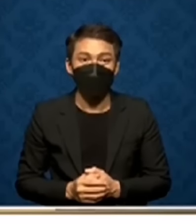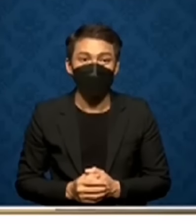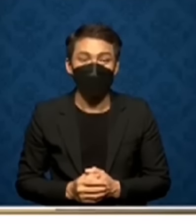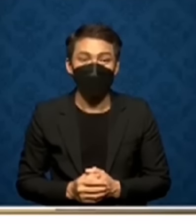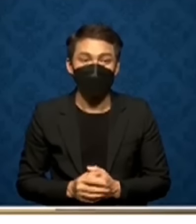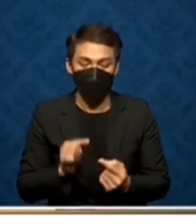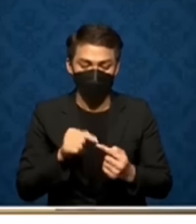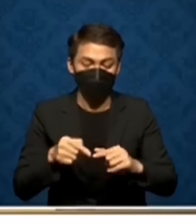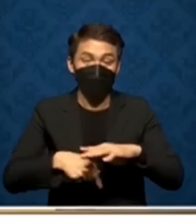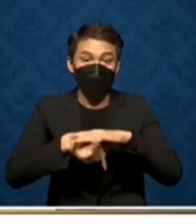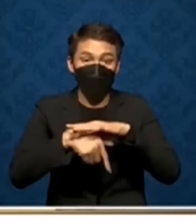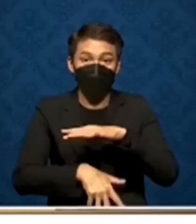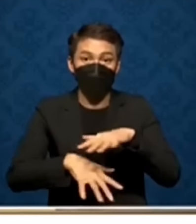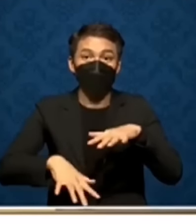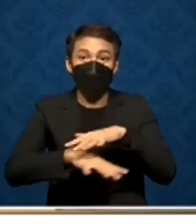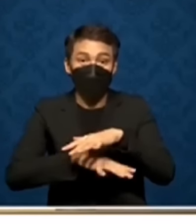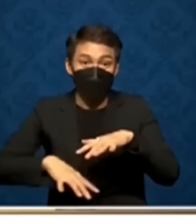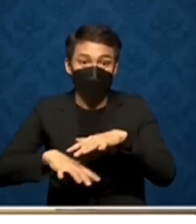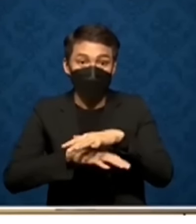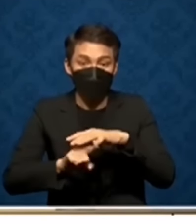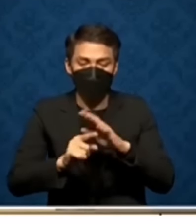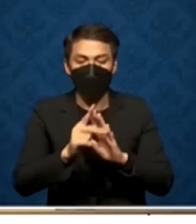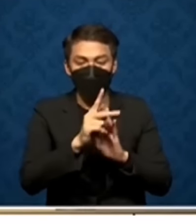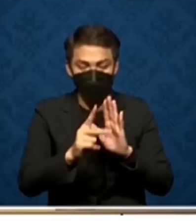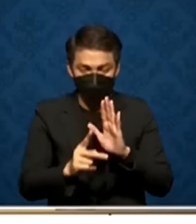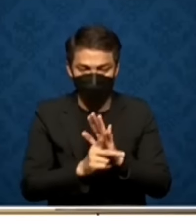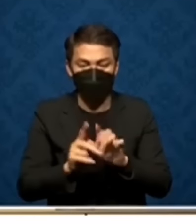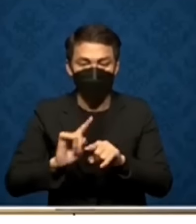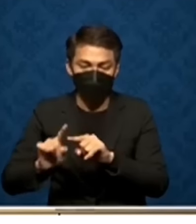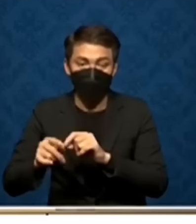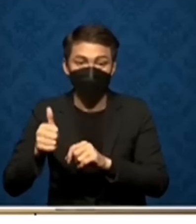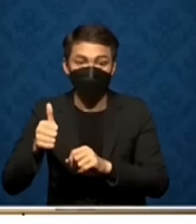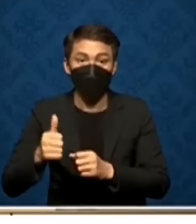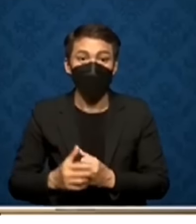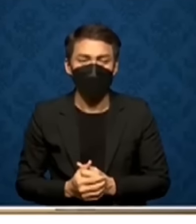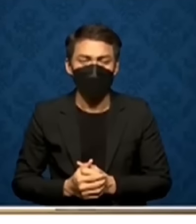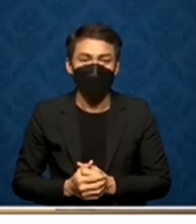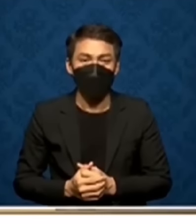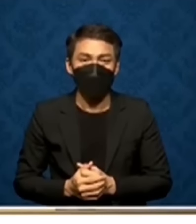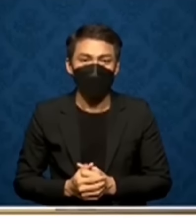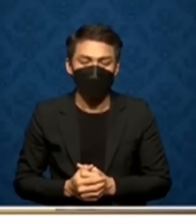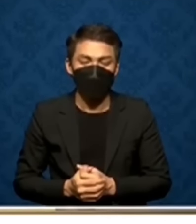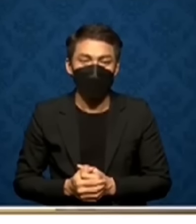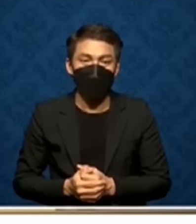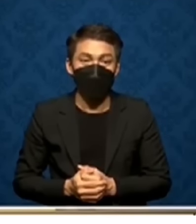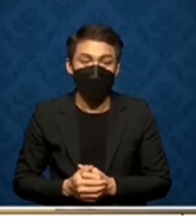พื้นฐานกฎหมายต่างๆมีสิทธิ์เราจะเห็นว่ามันจะช้ามากโดยเฉพ